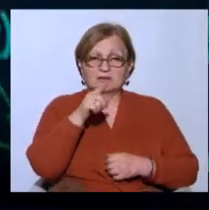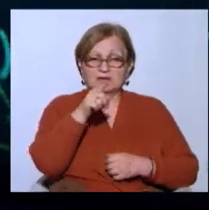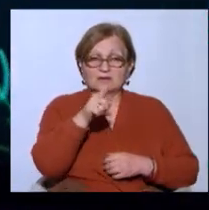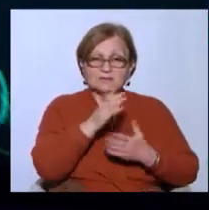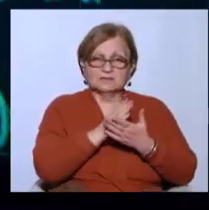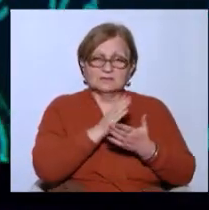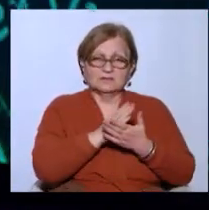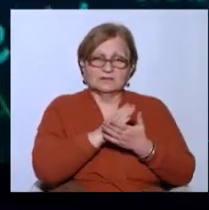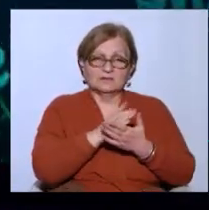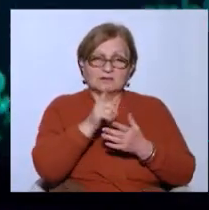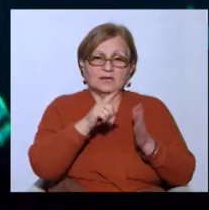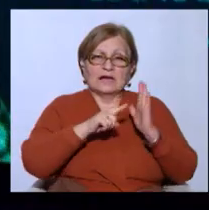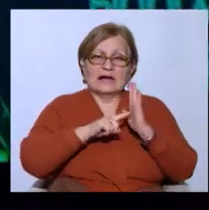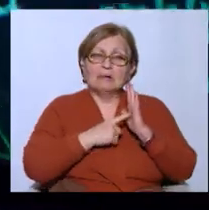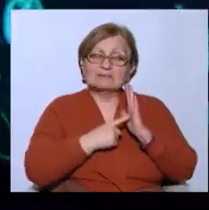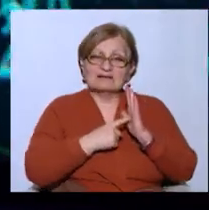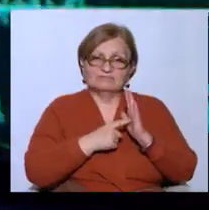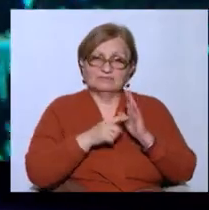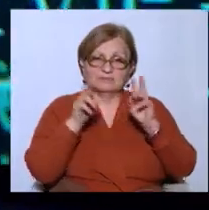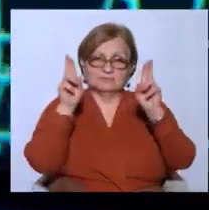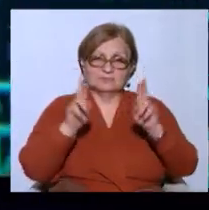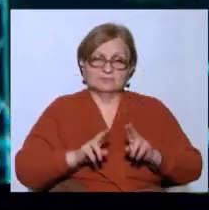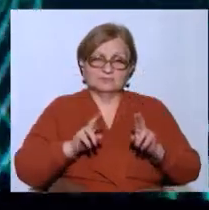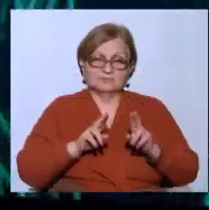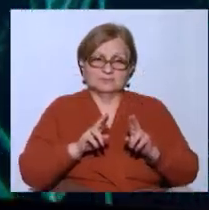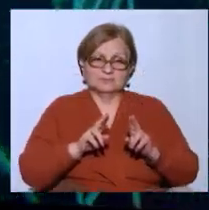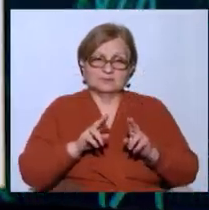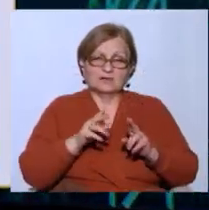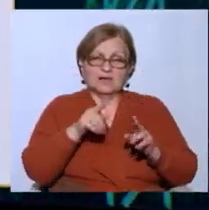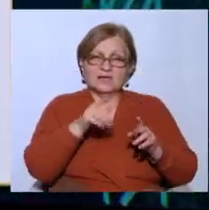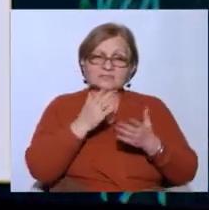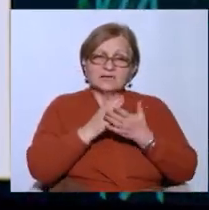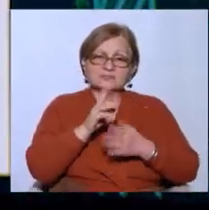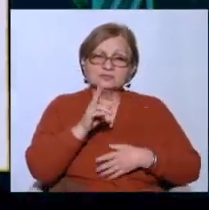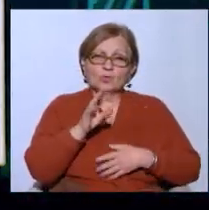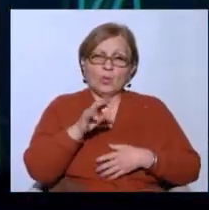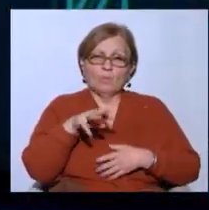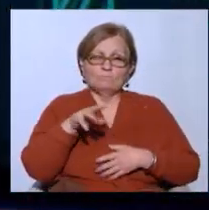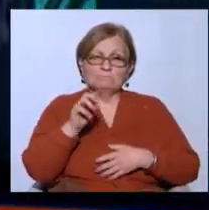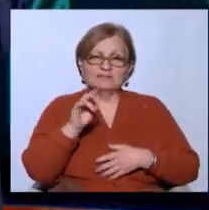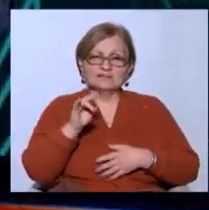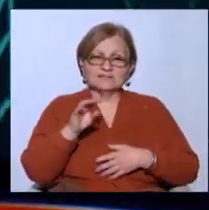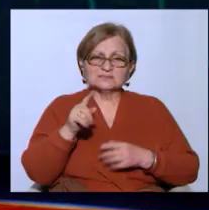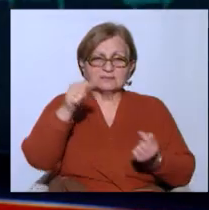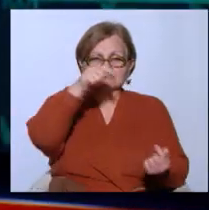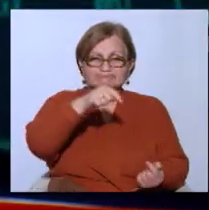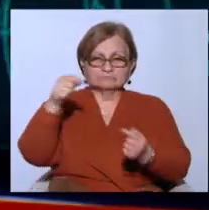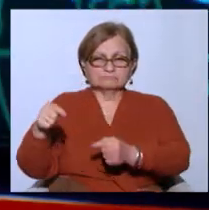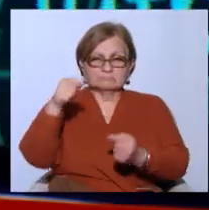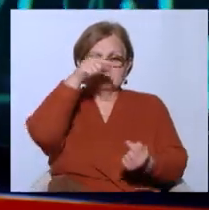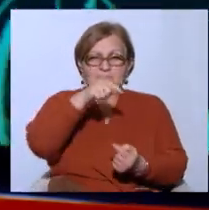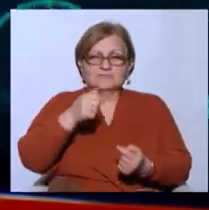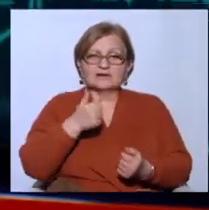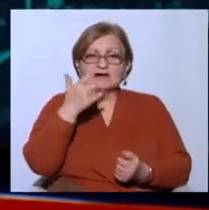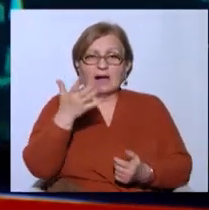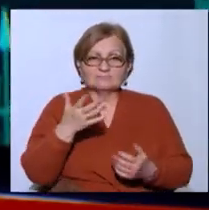არის ეგრეთ წოდებული გამრავლების წესი. იქ, როდესაც იხმარება კომბინაციები და ითვლება ის, თუ სხვადასხვა რამდენი ვარიანტი გვაქვს, ამა